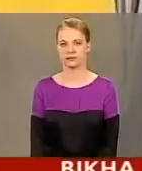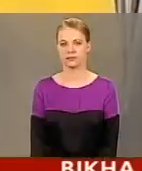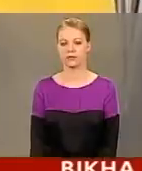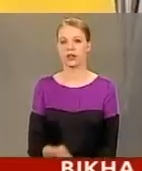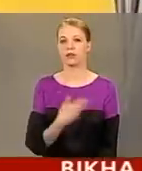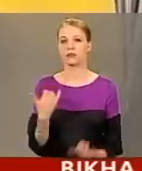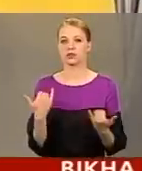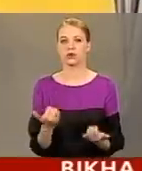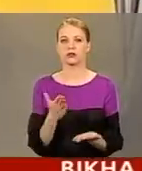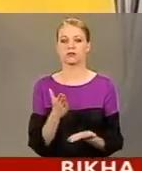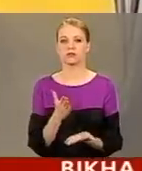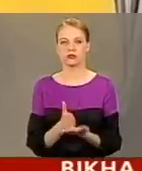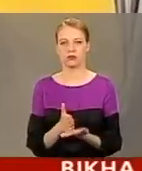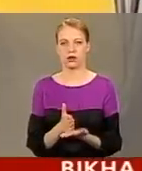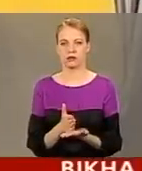Ми сьогодні маємо чим